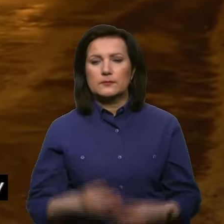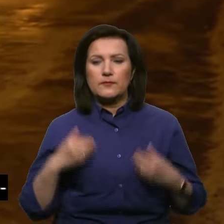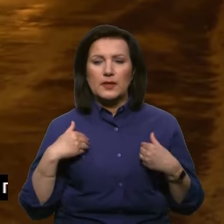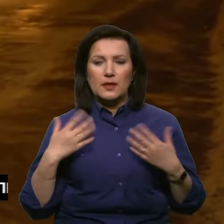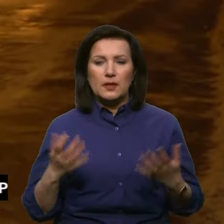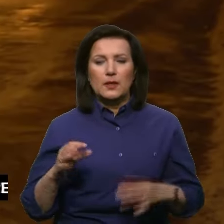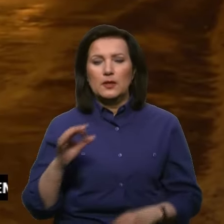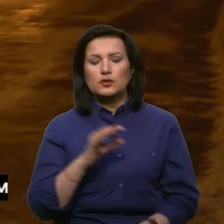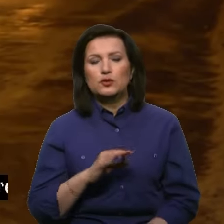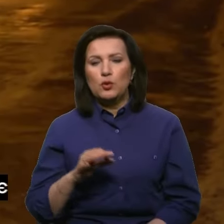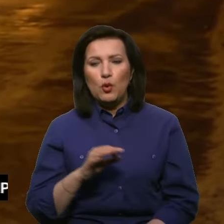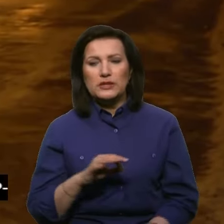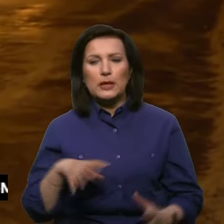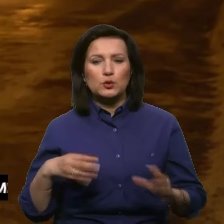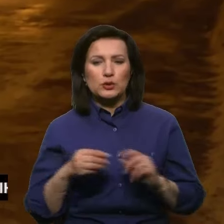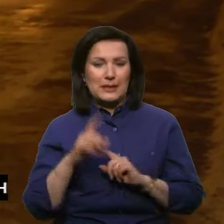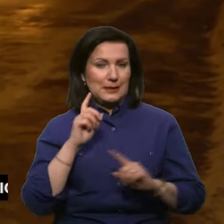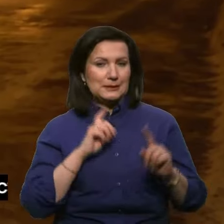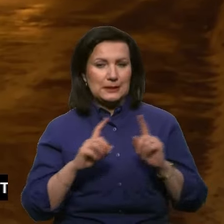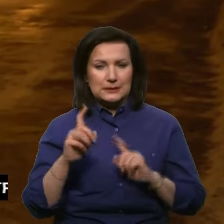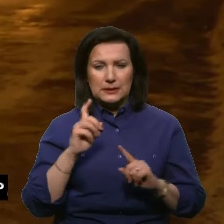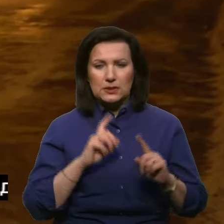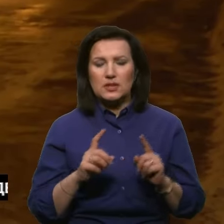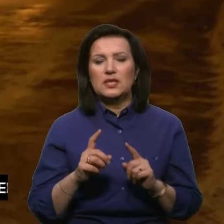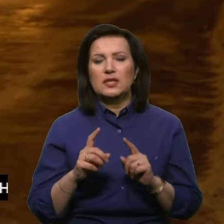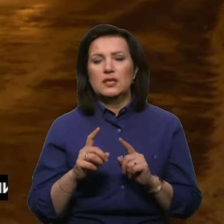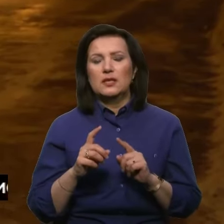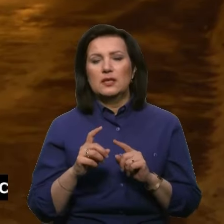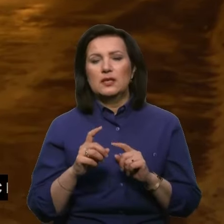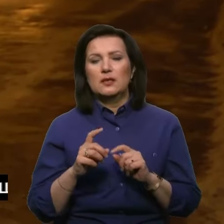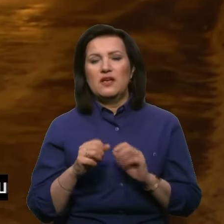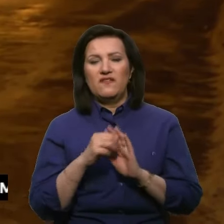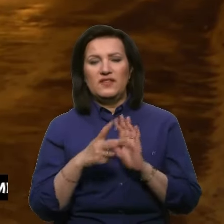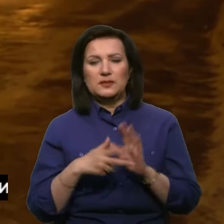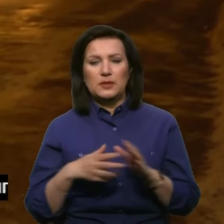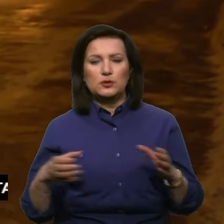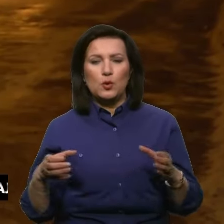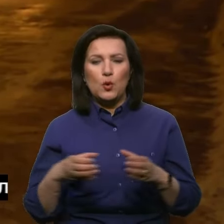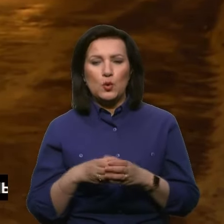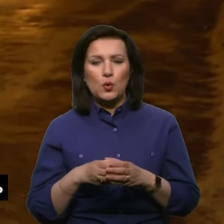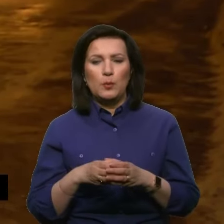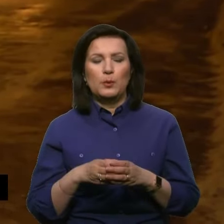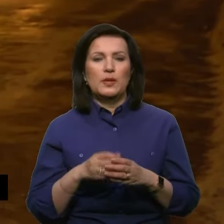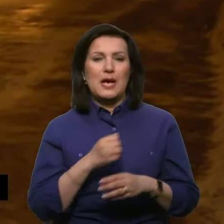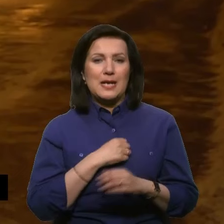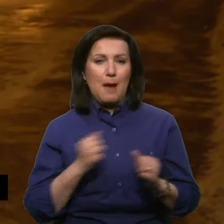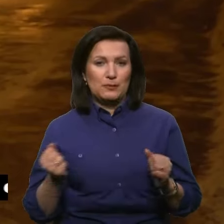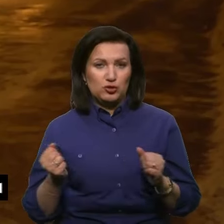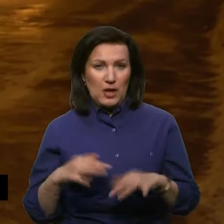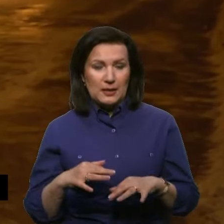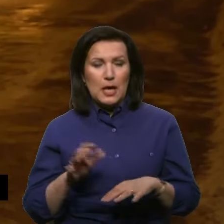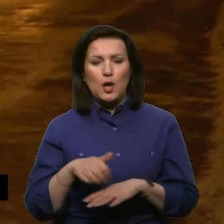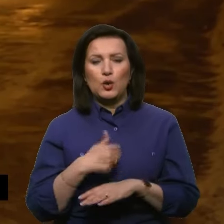Вітаю. Щодо саме результатів засідання 18-ї групи засідання саме в форматі «Рамштайн»,